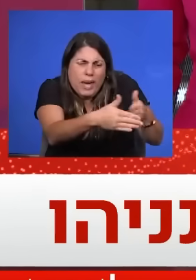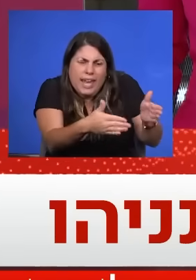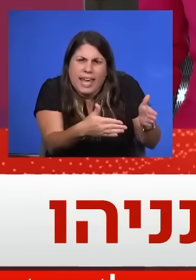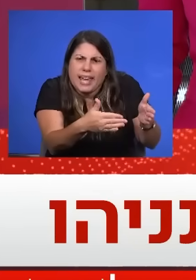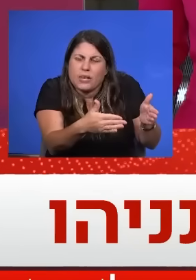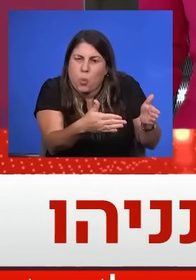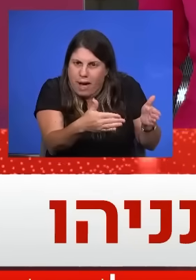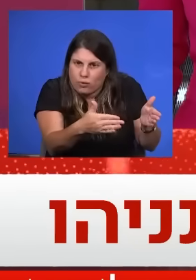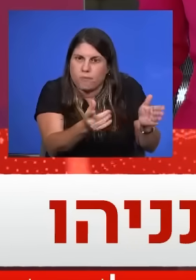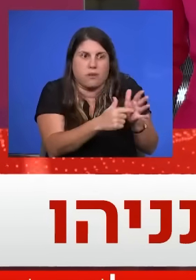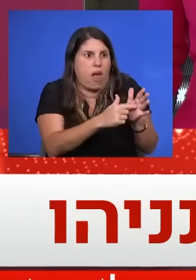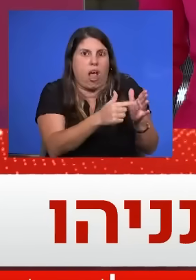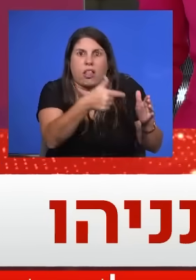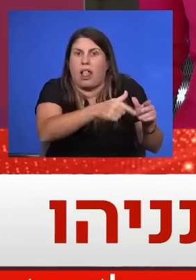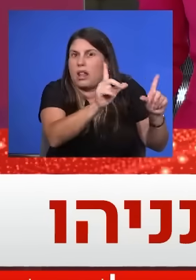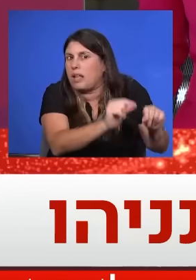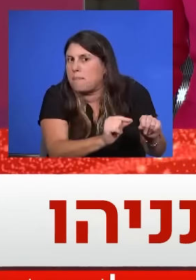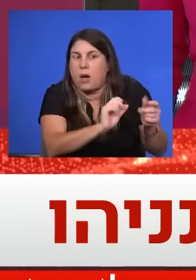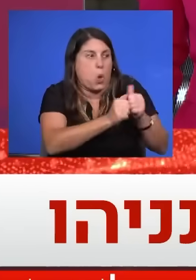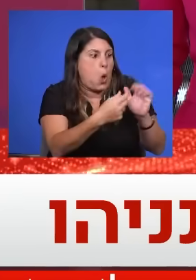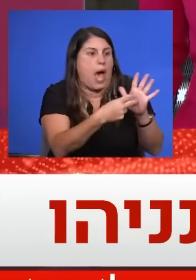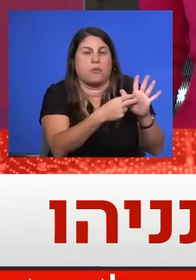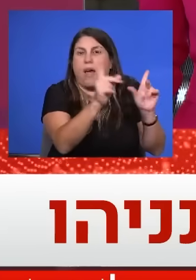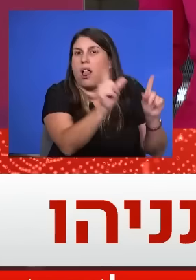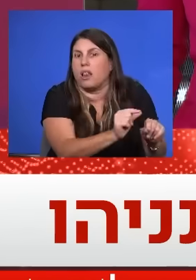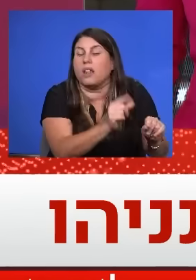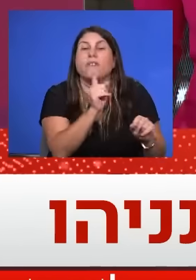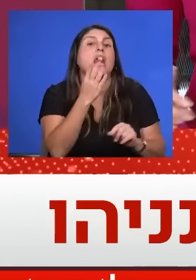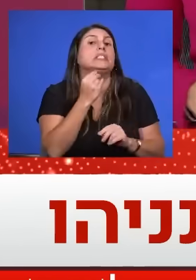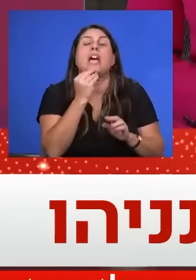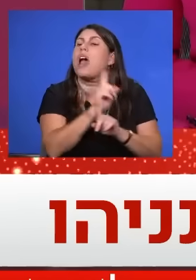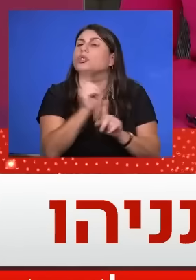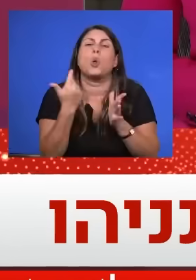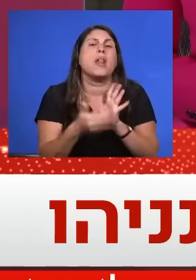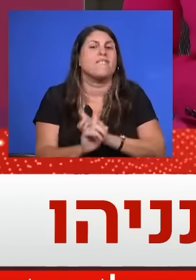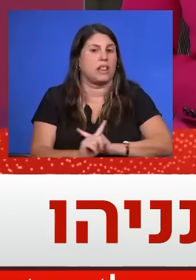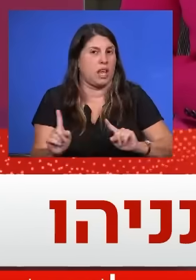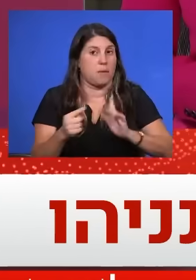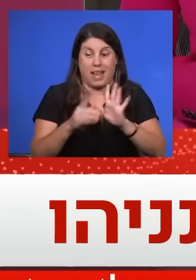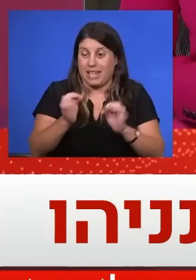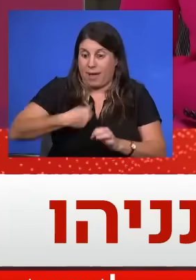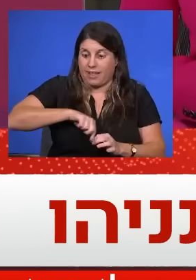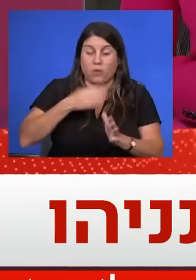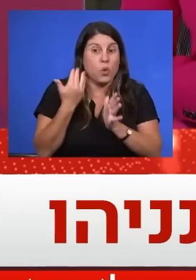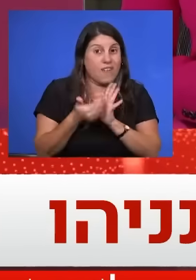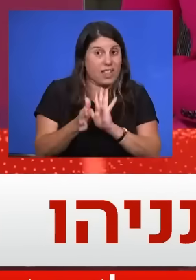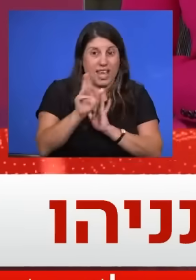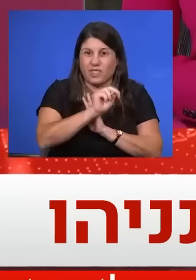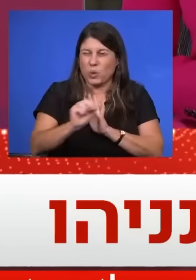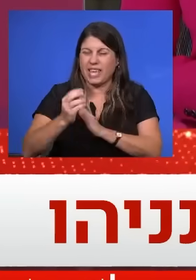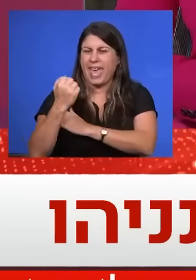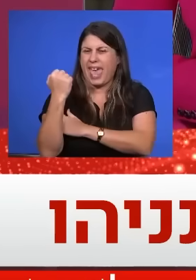גם אין חשמל, וישראל אסור לה בעניין הזה למצמץ, משום שאם אנחנו נוותר על נושא האנרגיה, אז